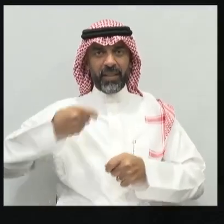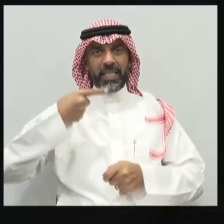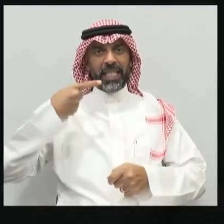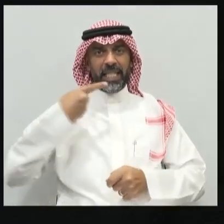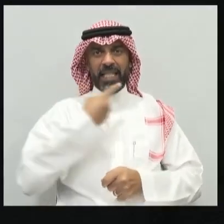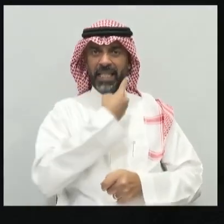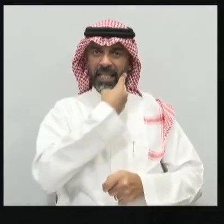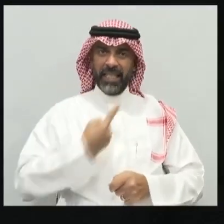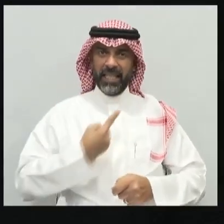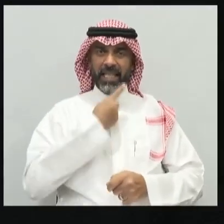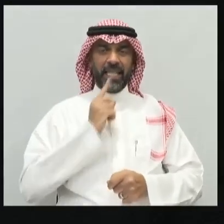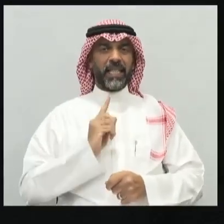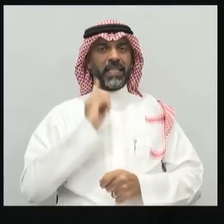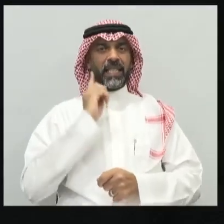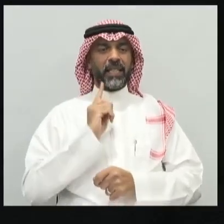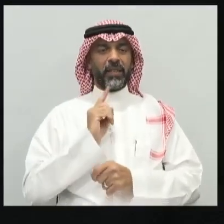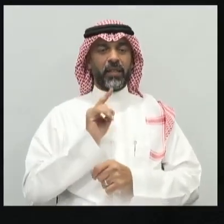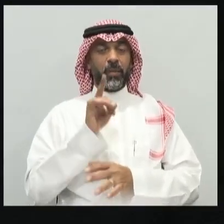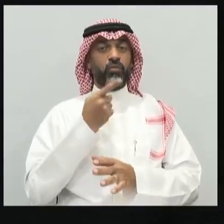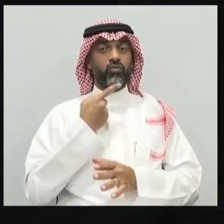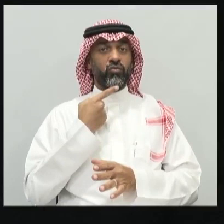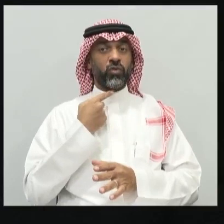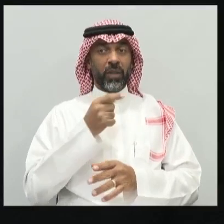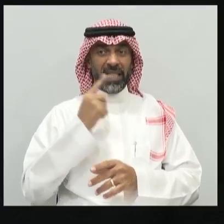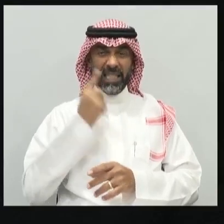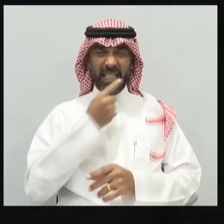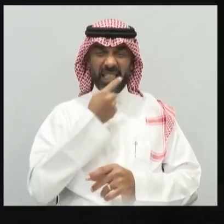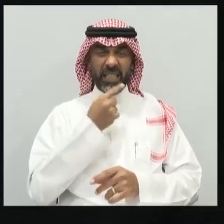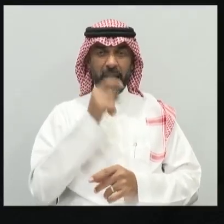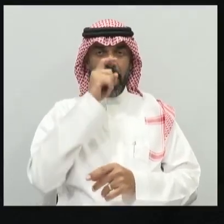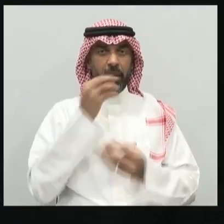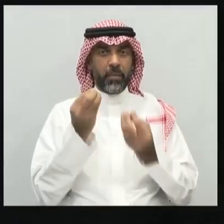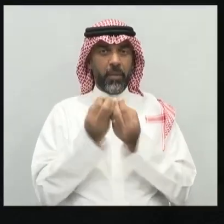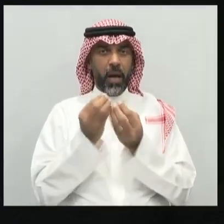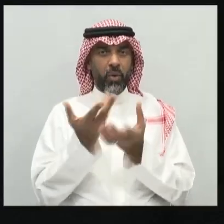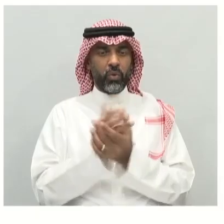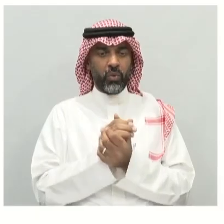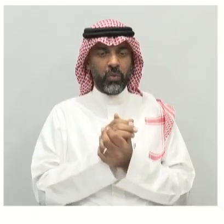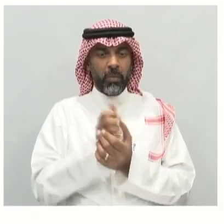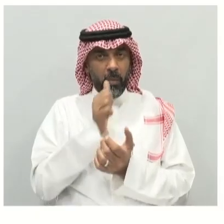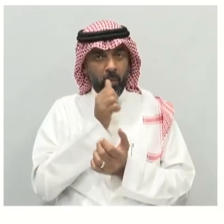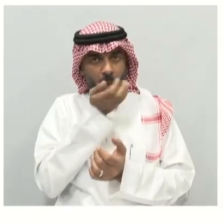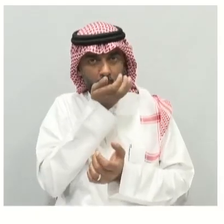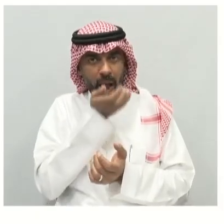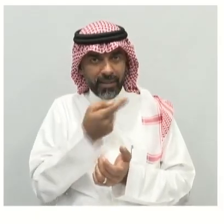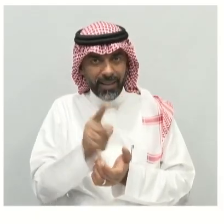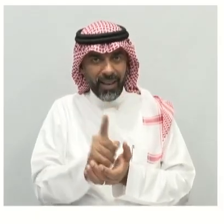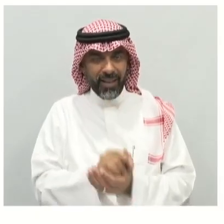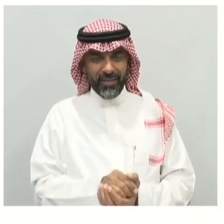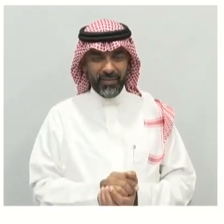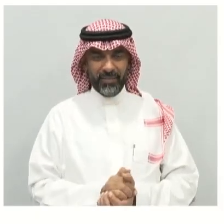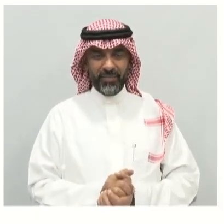والمعجون طيب ايش نحتاج اذا جينا نستخدم الفرشاه والمعجون احسنتم نحتاج للماء